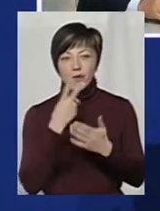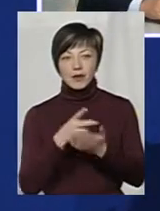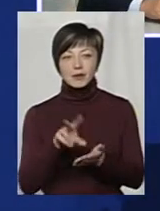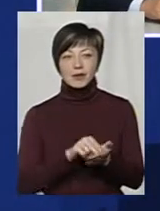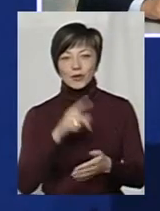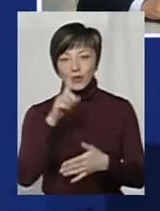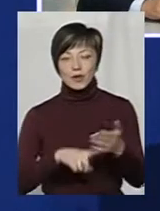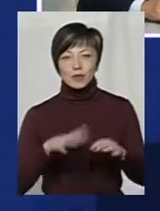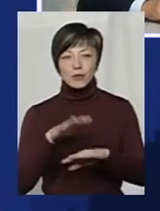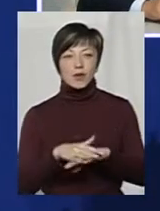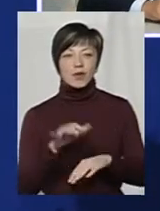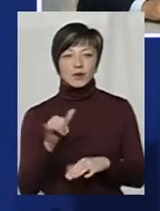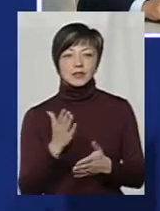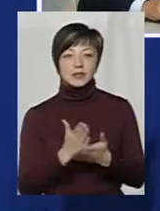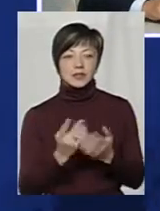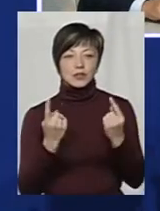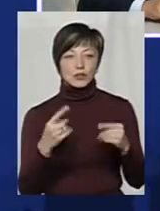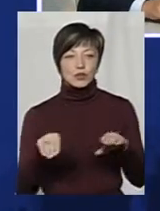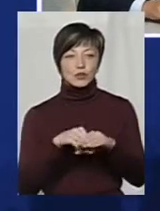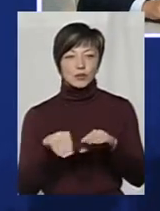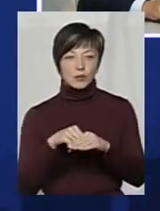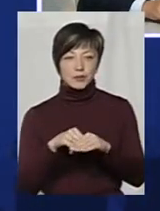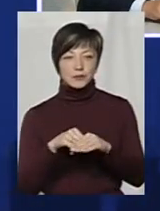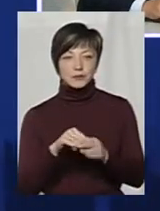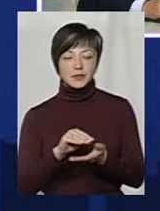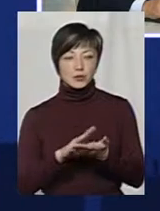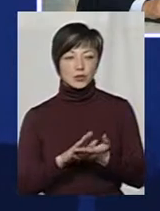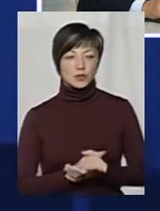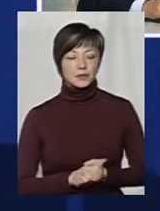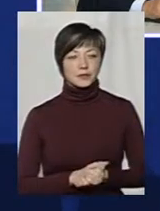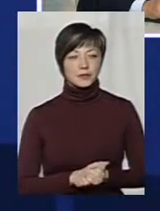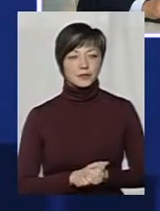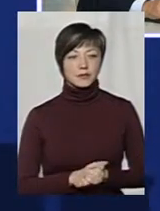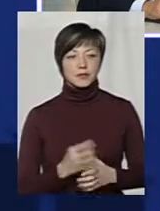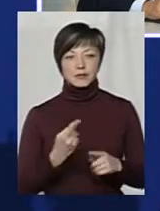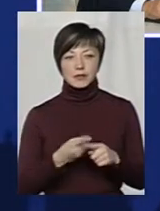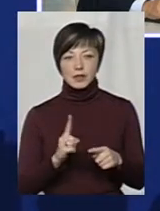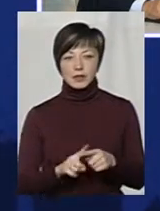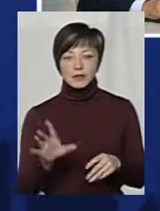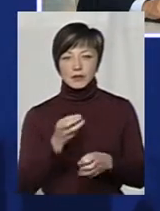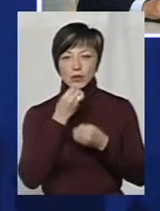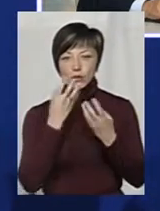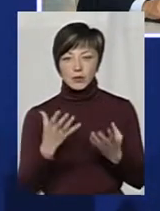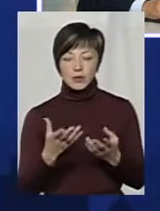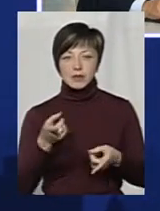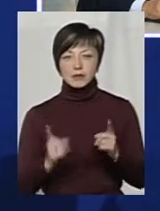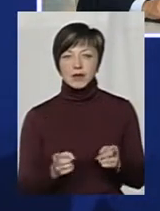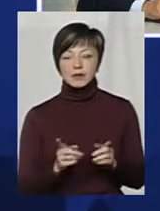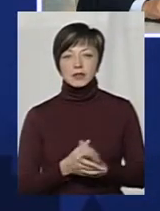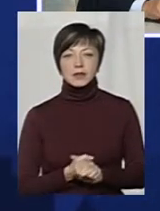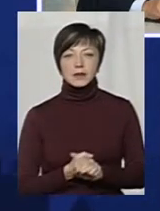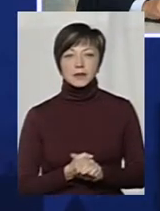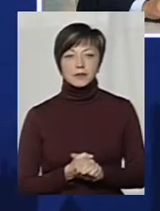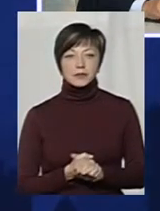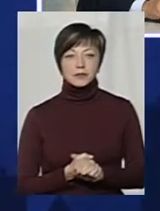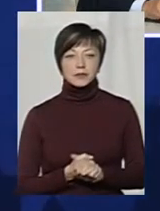вас, до банків. Так, у вас там є значні суми на рахунку банку, тому це добре насправді. Ну, як таких, я ж кажу,